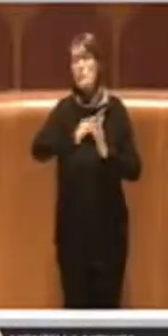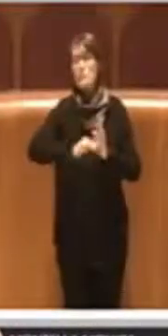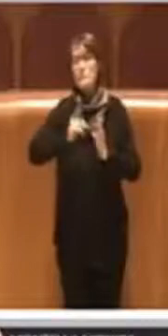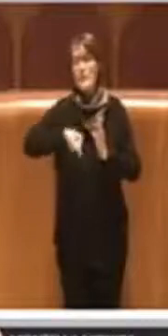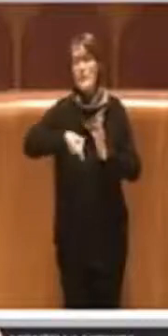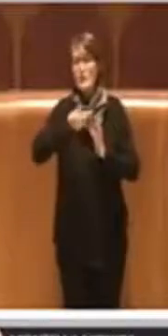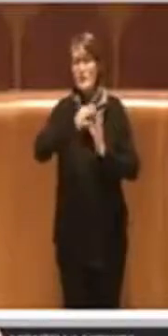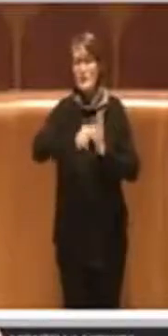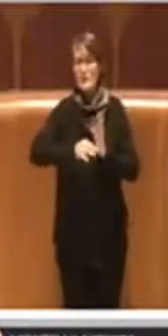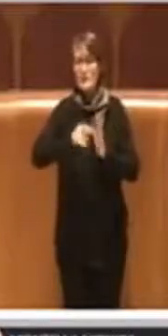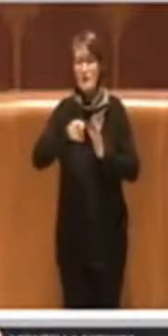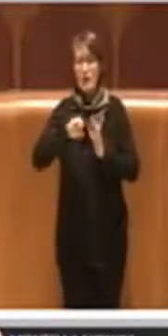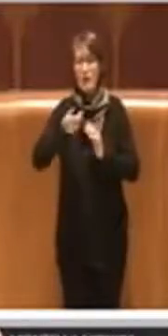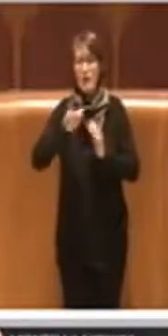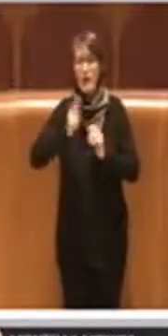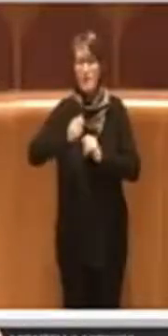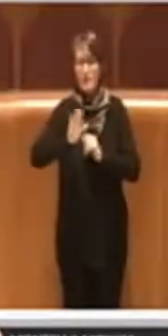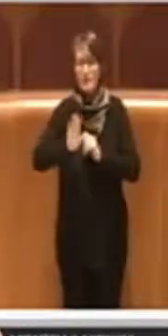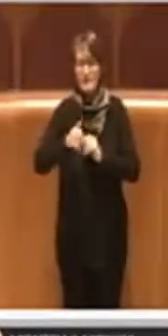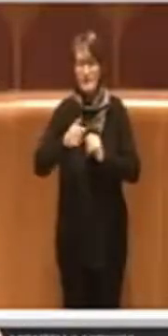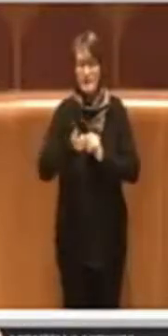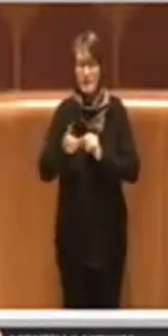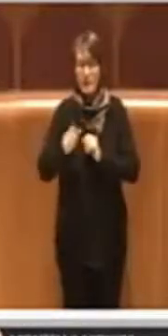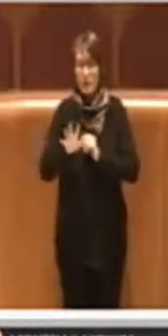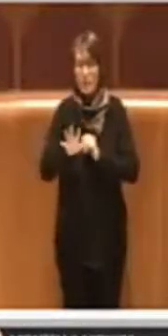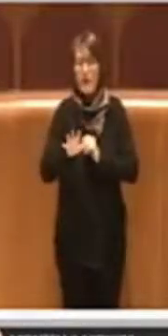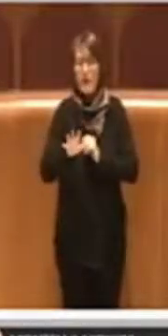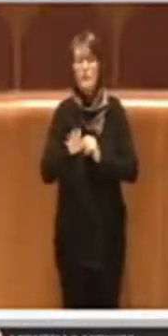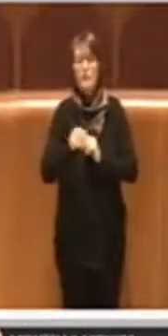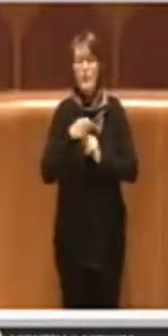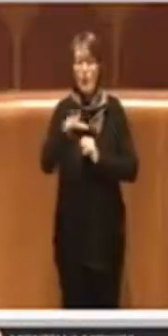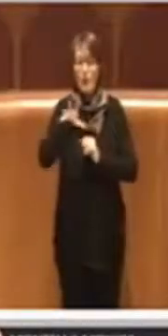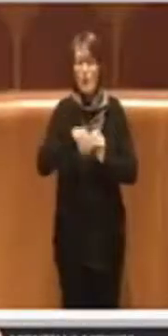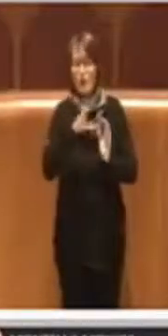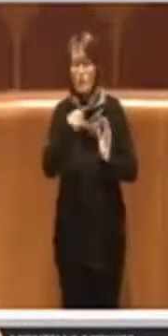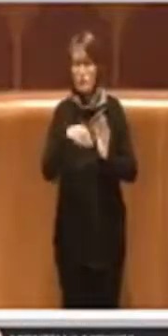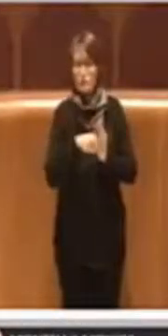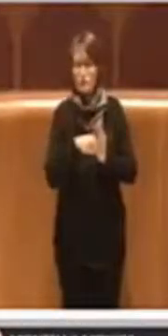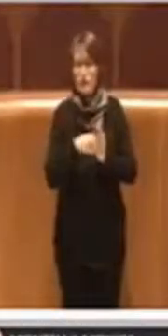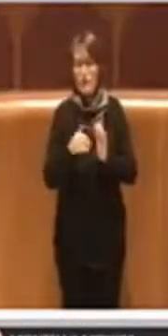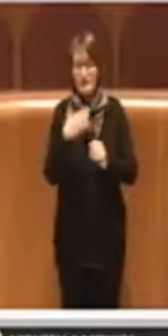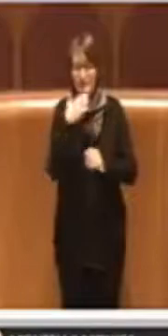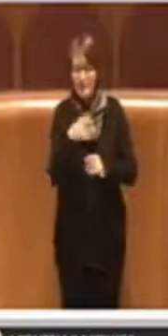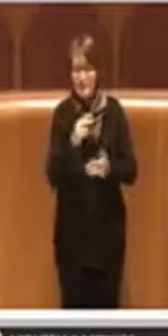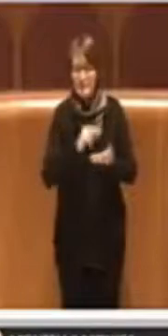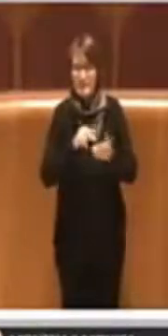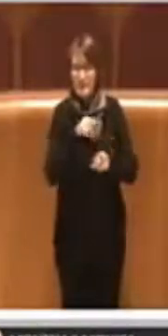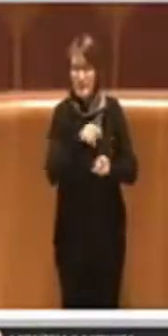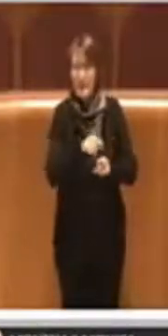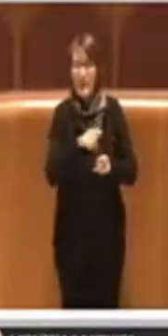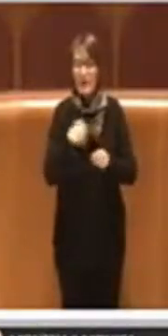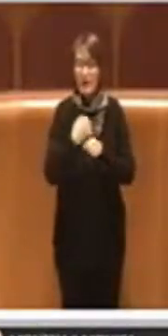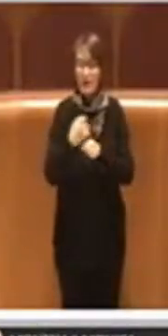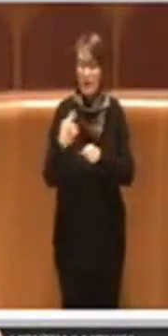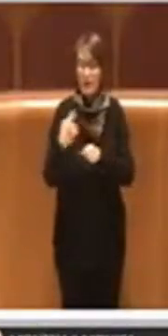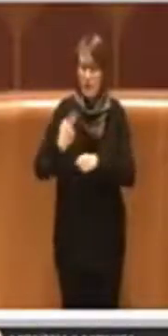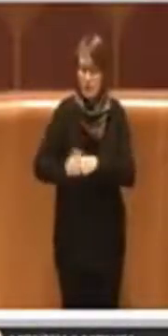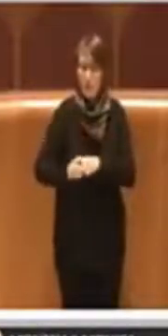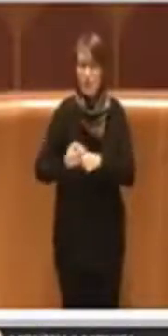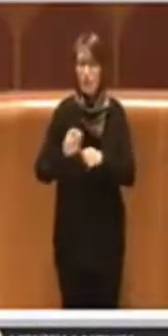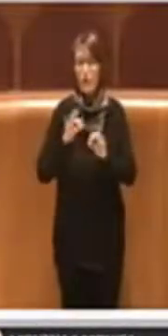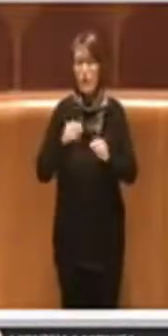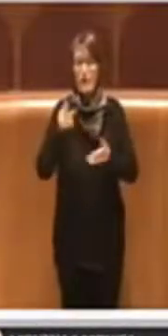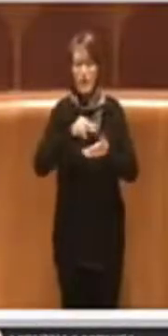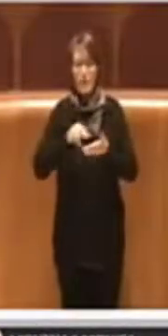5, di cui ringraziamo ovviamente gli uffici e il segretariato, non solo per il lavoro che hanno svolto per l'ufficio di presidenza